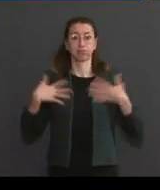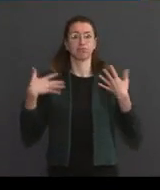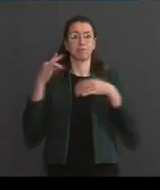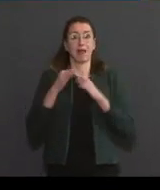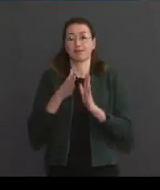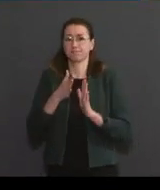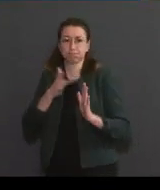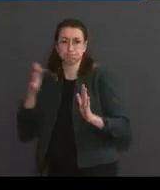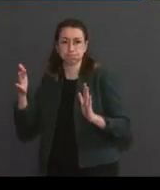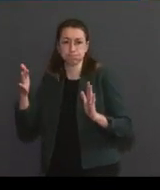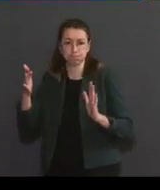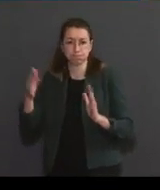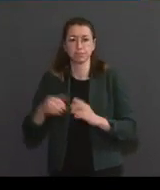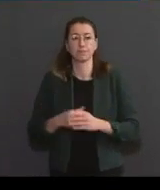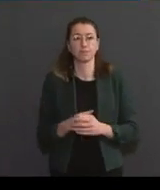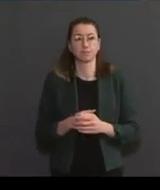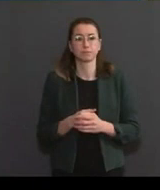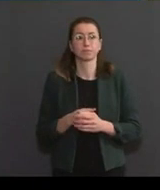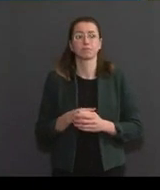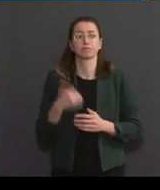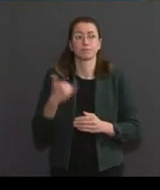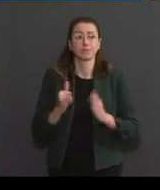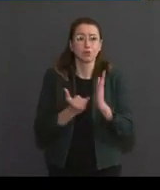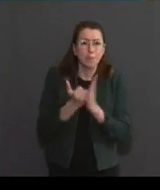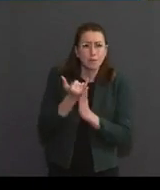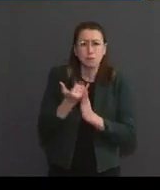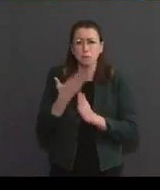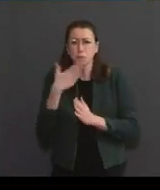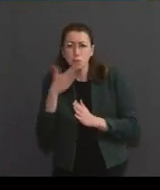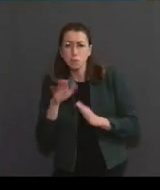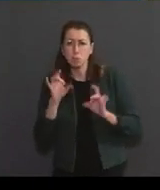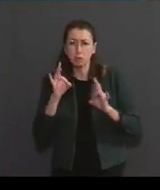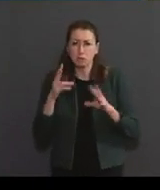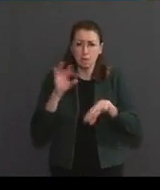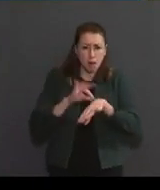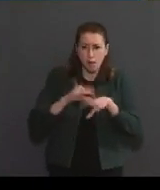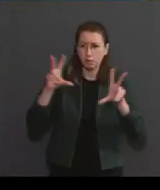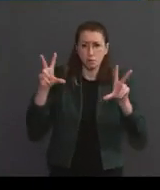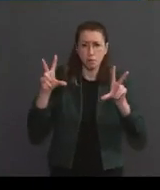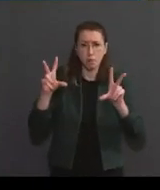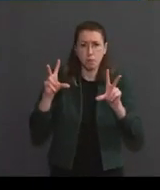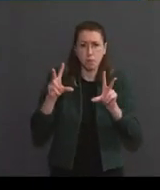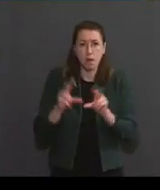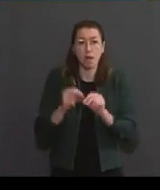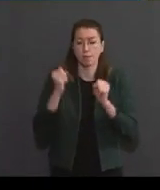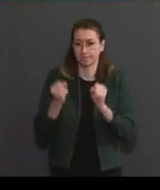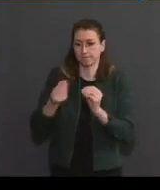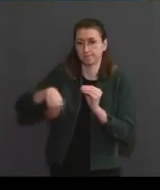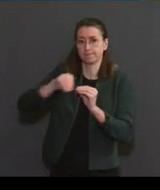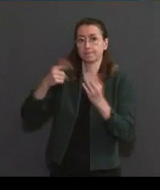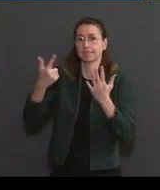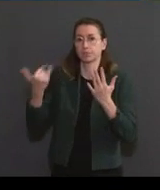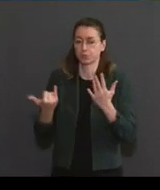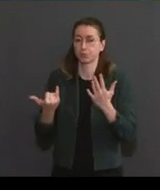une amélioration de vos symptômes. Ceci va donc moduler forcément la durée de votre absence en fonction du test positif